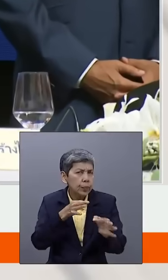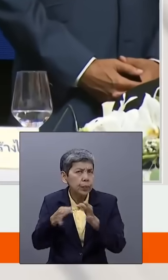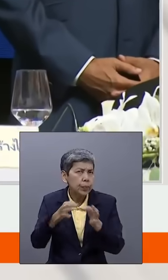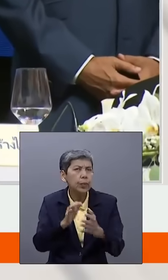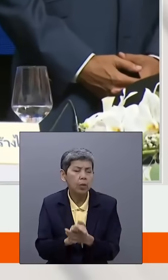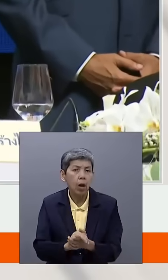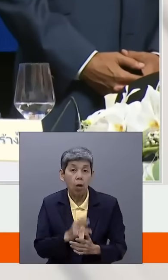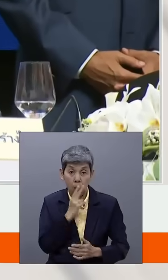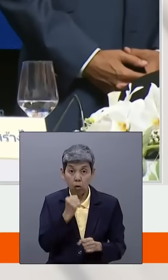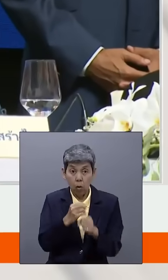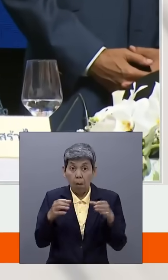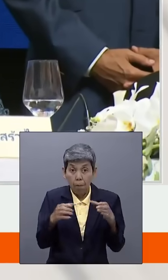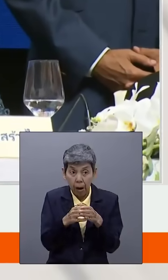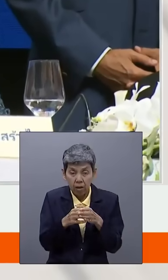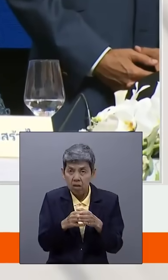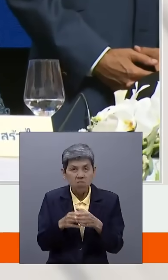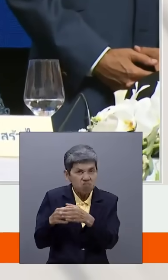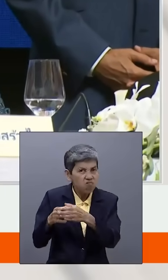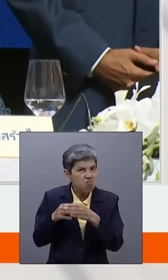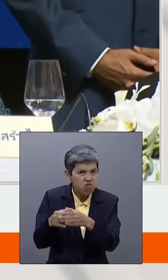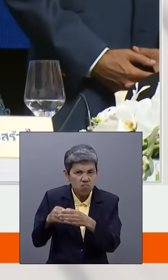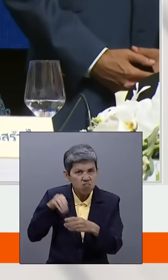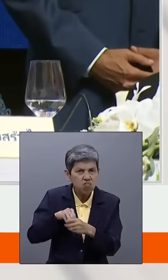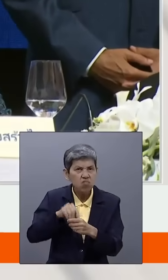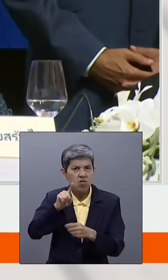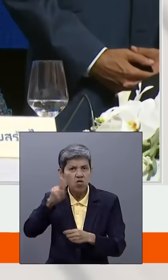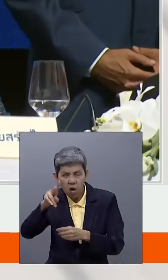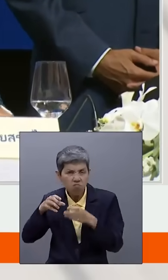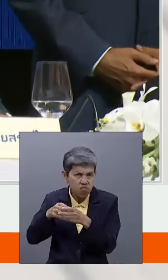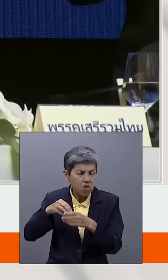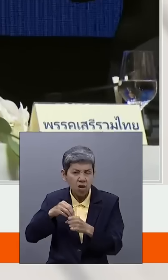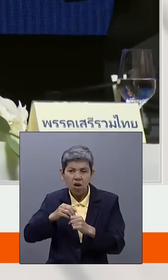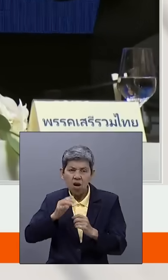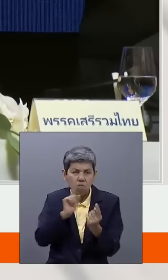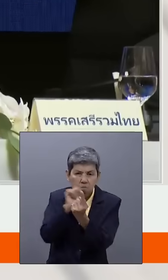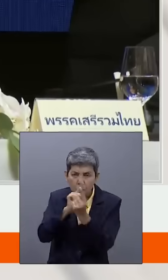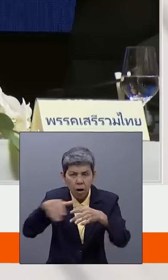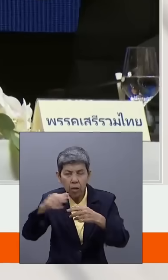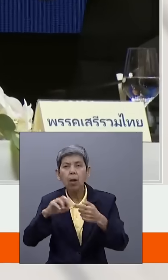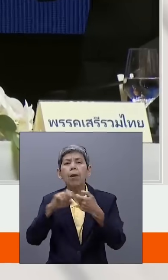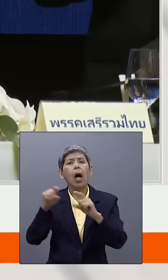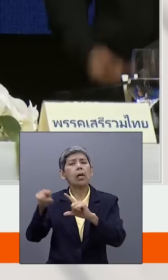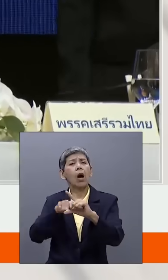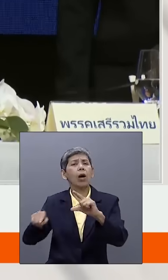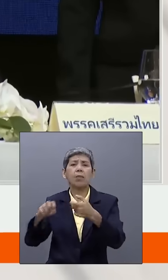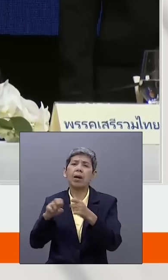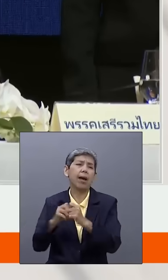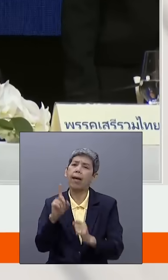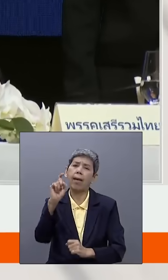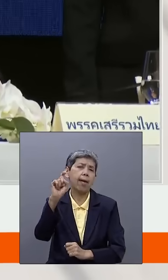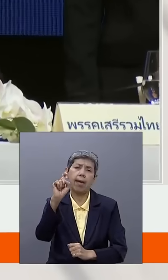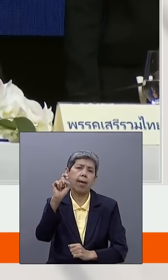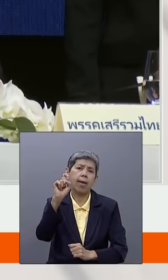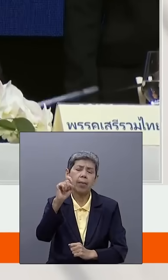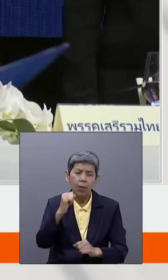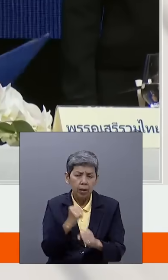ต่พอเอาพรรคไปผูกกับ112ผูกกับขบวนการเคลื่อนไหวนอกสภาปัญหาของก้าวไกลคือบาลานซ์ไม่ได ้